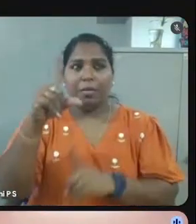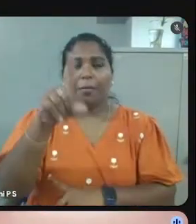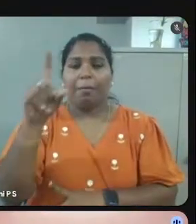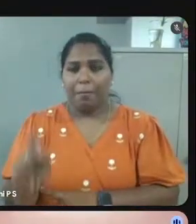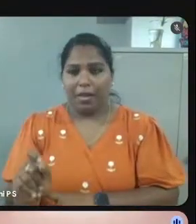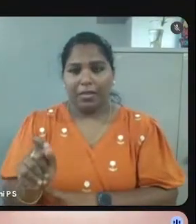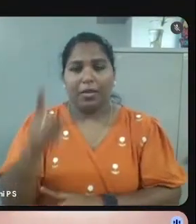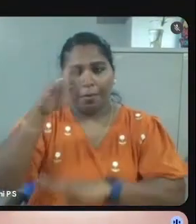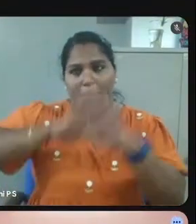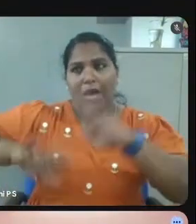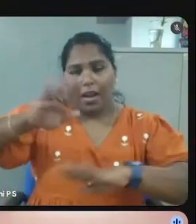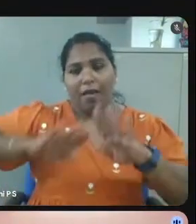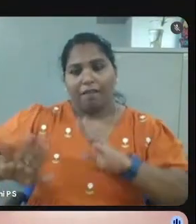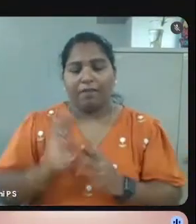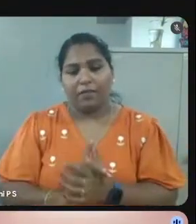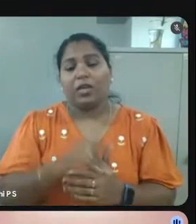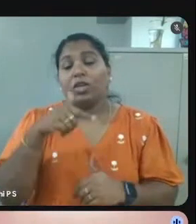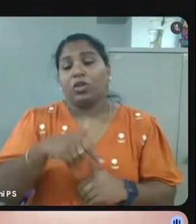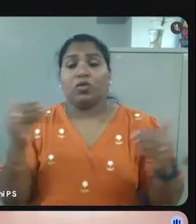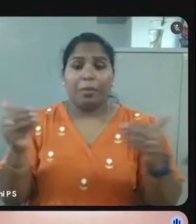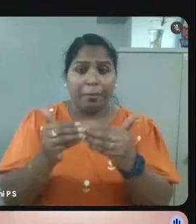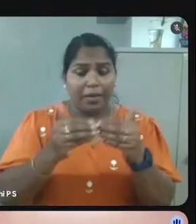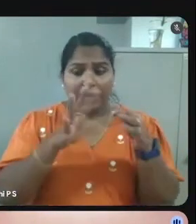10 തീയതി കണ്ടക്ട് ചെയ്യാൻ പ്ലാൻ ചെയ്യുന്നുണ്ട്. ഈ മീറ്റിംഗിന്റെ കൂടുതൽ വിവരങ്ങൾ അറിയുന്നതിനുമായി